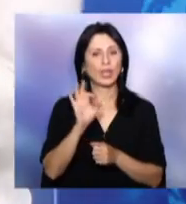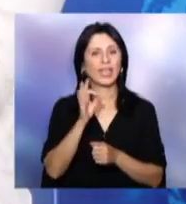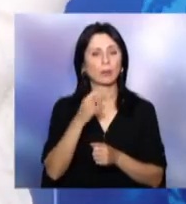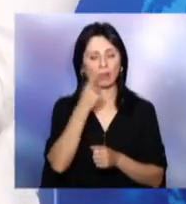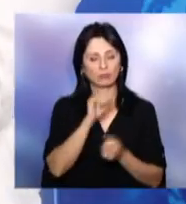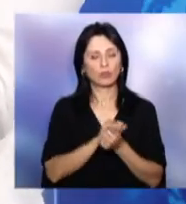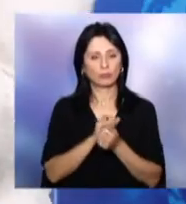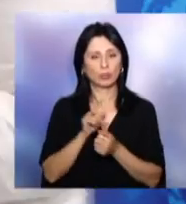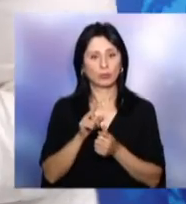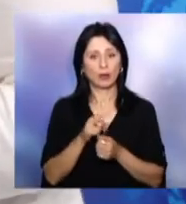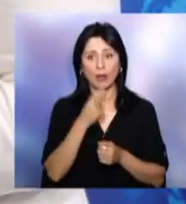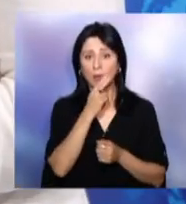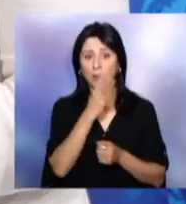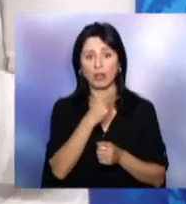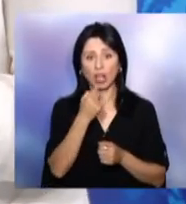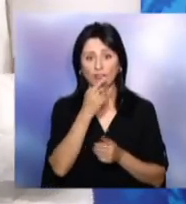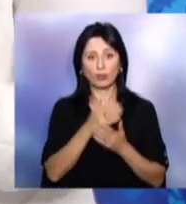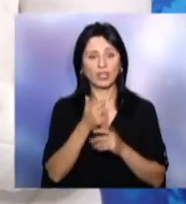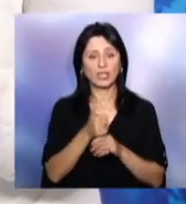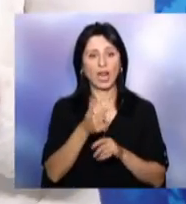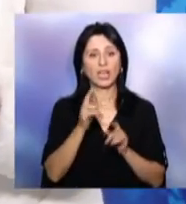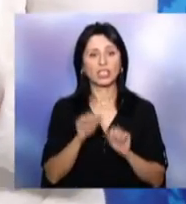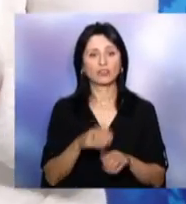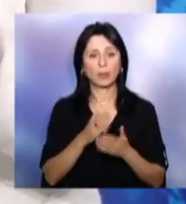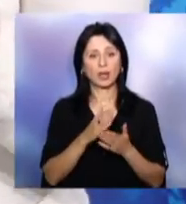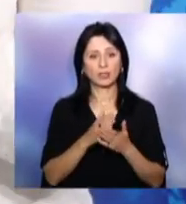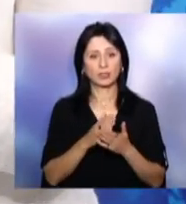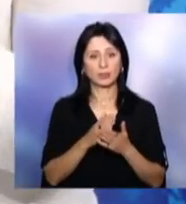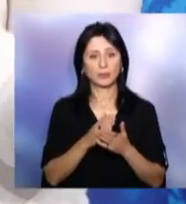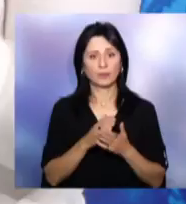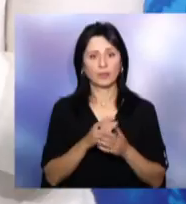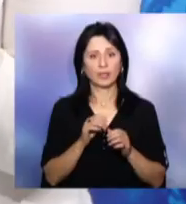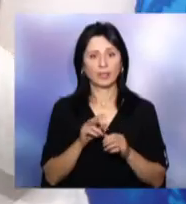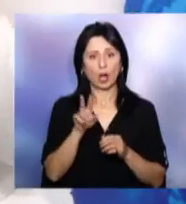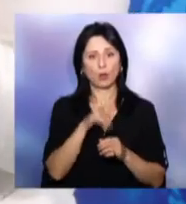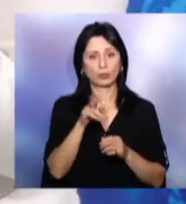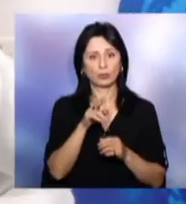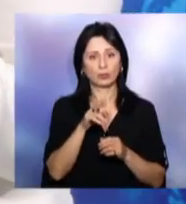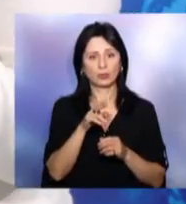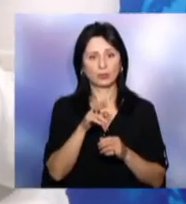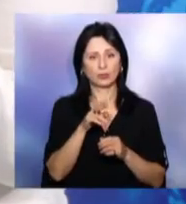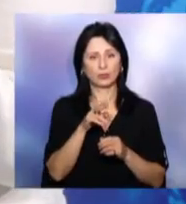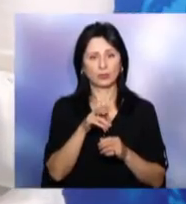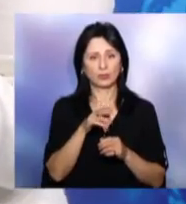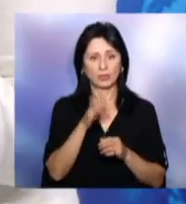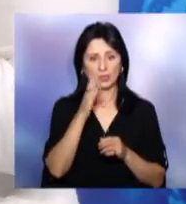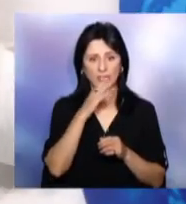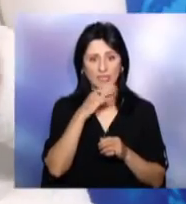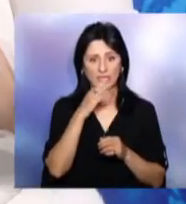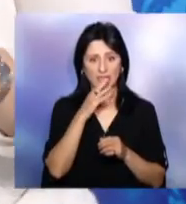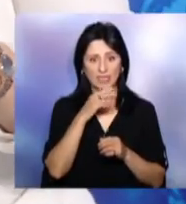ლორწოვანი და გაჩნდა ნახეთქი, ძალიან კარგი საშუალება არის გაყინული წყალი, წყალში ცოტა წვენი